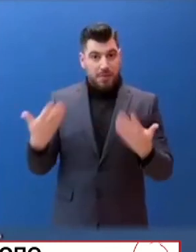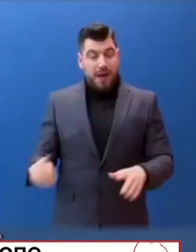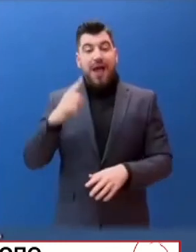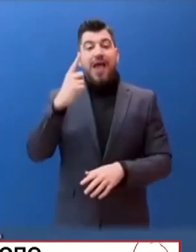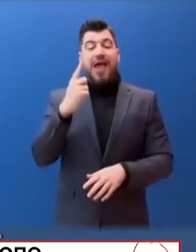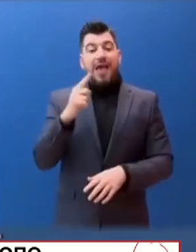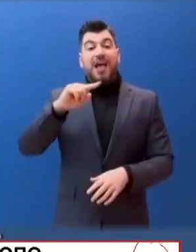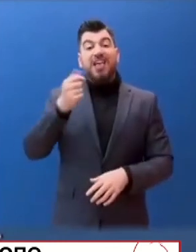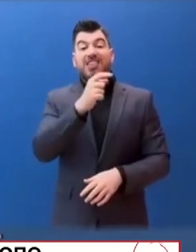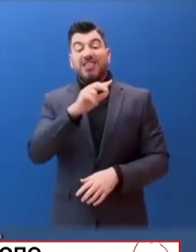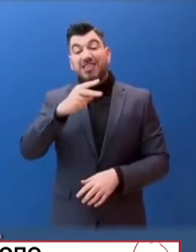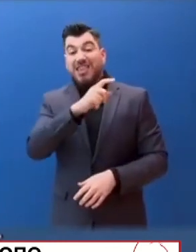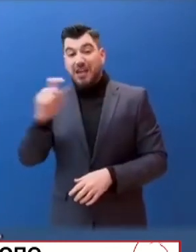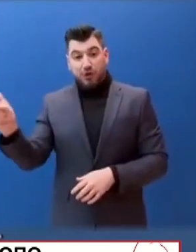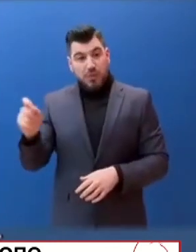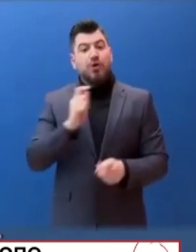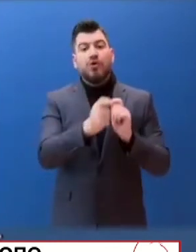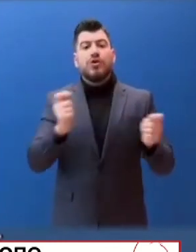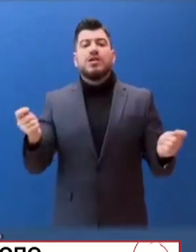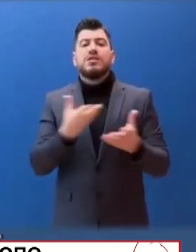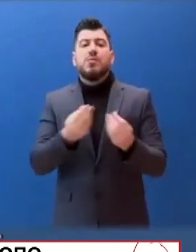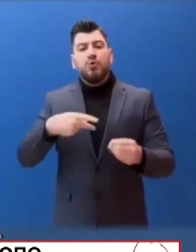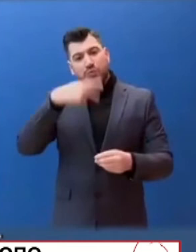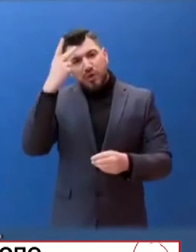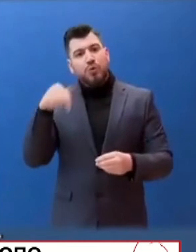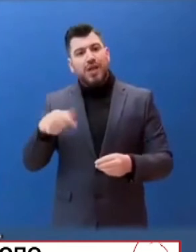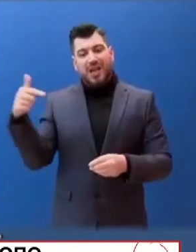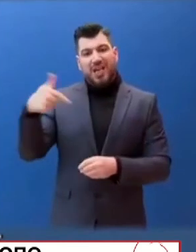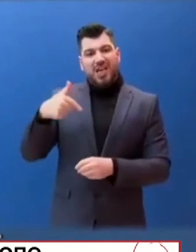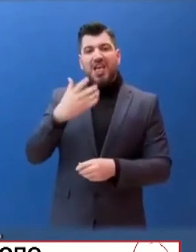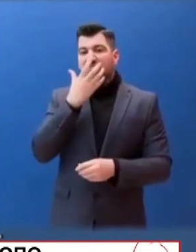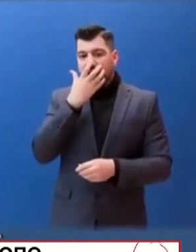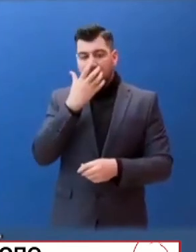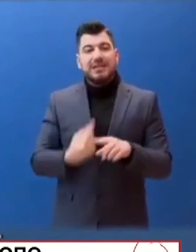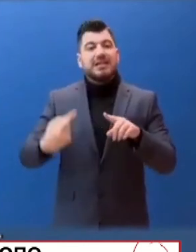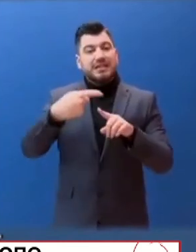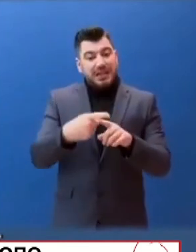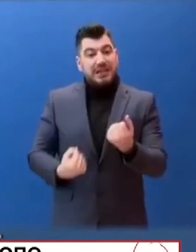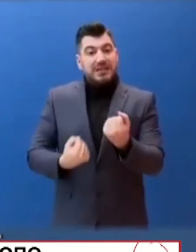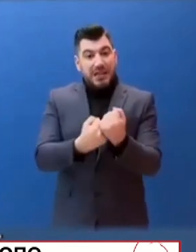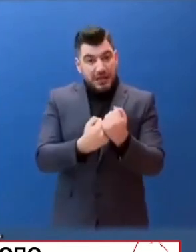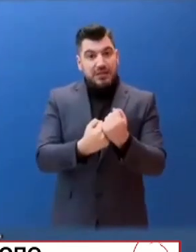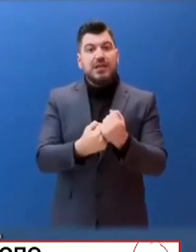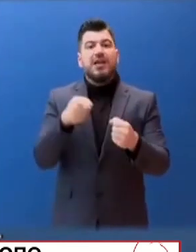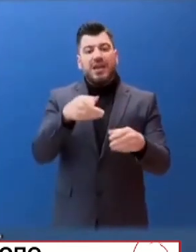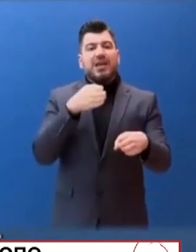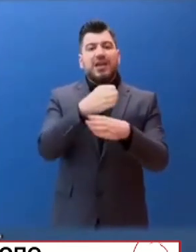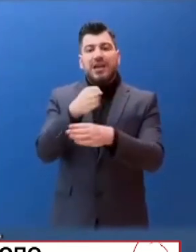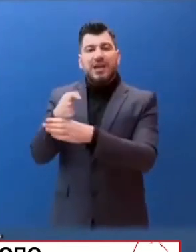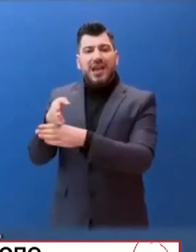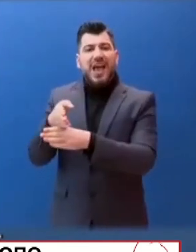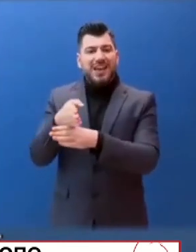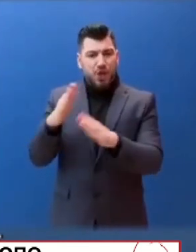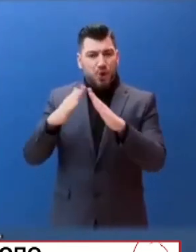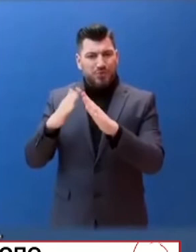1 δις σε εκατοντάδες χιλιάδες δικαιούχους του επιδόματος θέρμανσης, τη στήριξη των εκμισθωτών για μειωμένα μισθώματα και